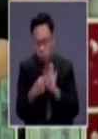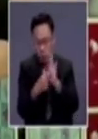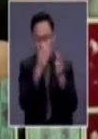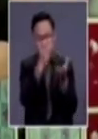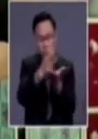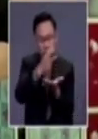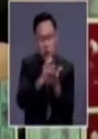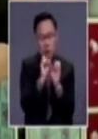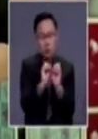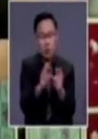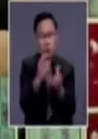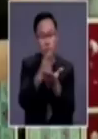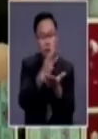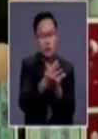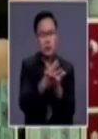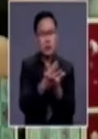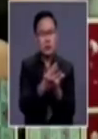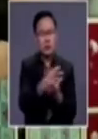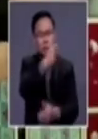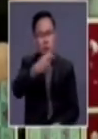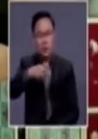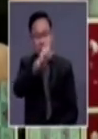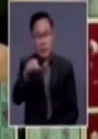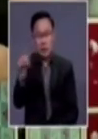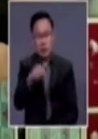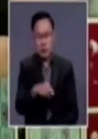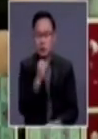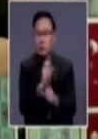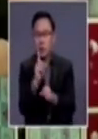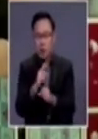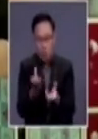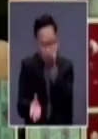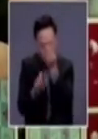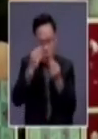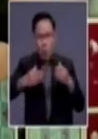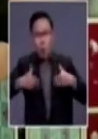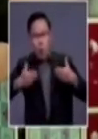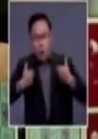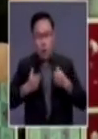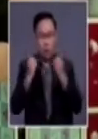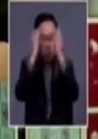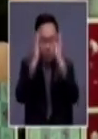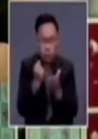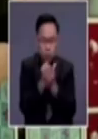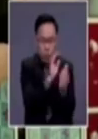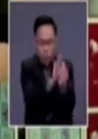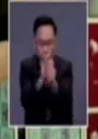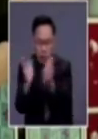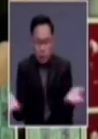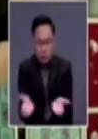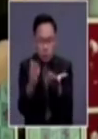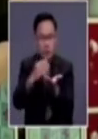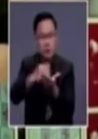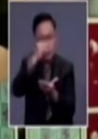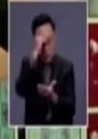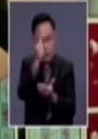ใหม่ที่มุ่งเน้นให้เด็กๆนั้นได้ทำกิจกรรมการเรียนรู้อย่างมีชีวิตชีวาและครูเป็นผู้อำนวยการเรียนรู้สนับสนุนโดยกลุ่มเซ็นทรั